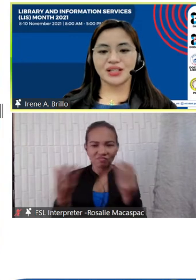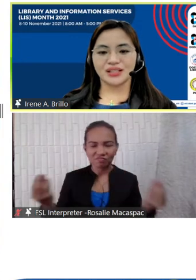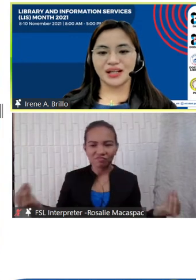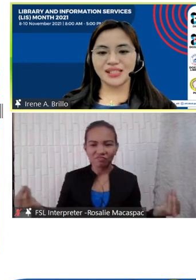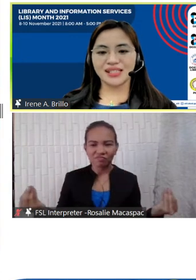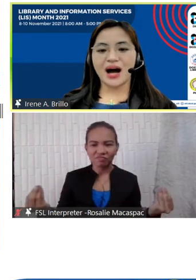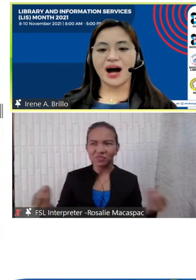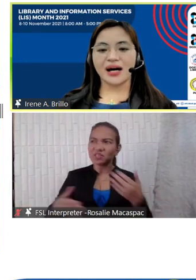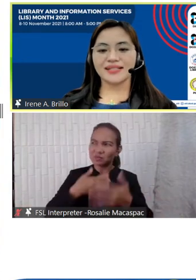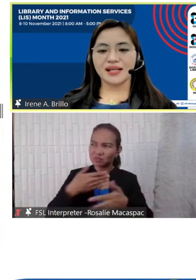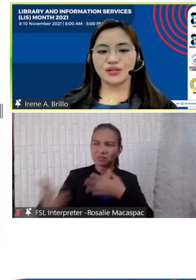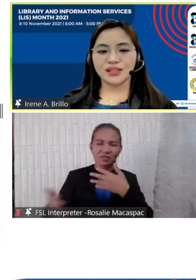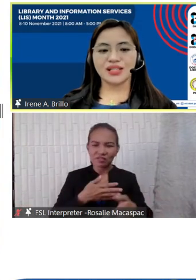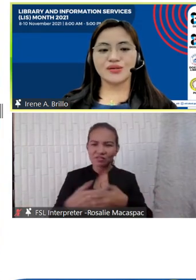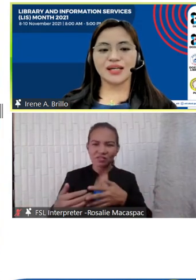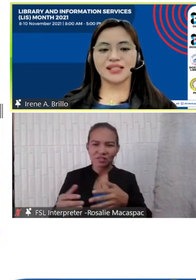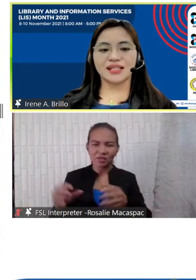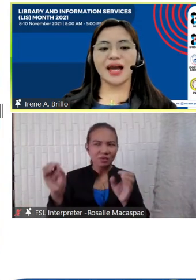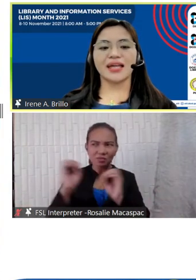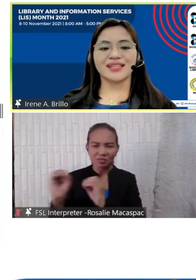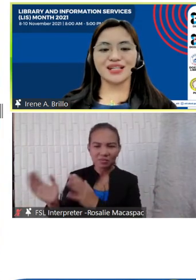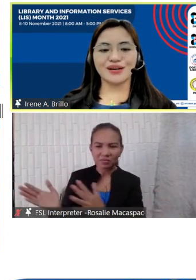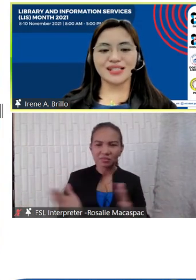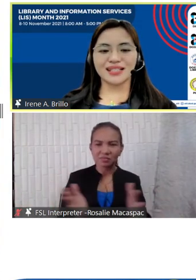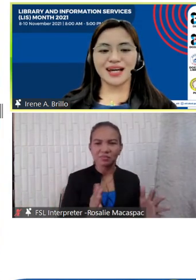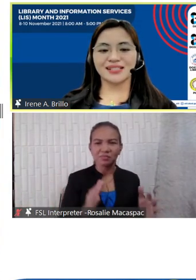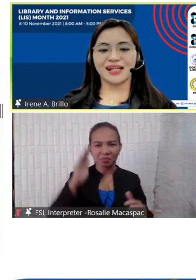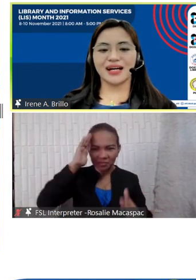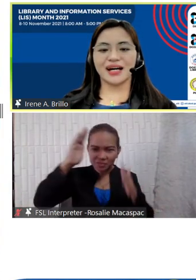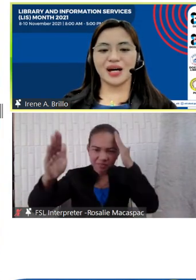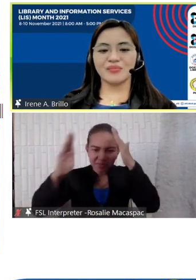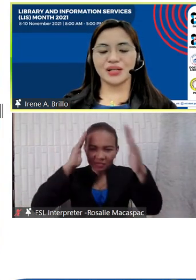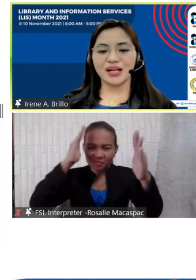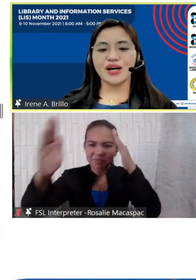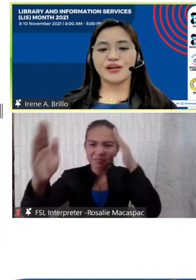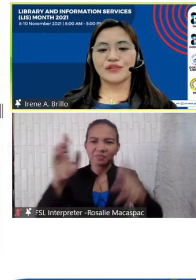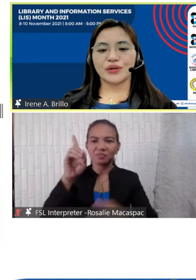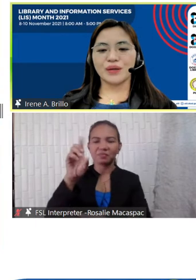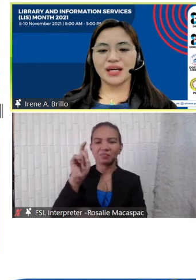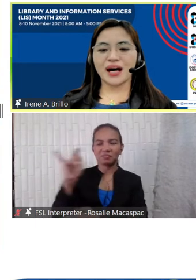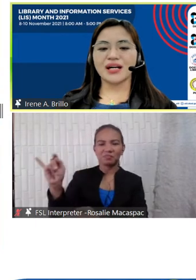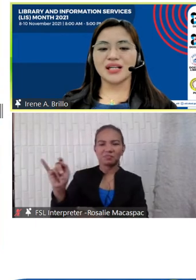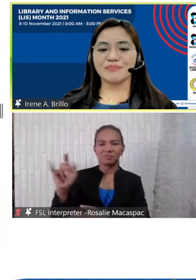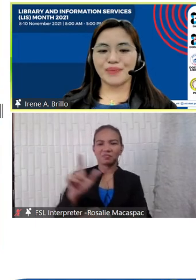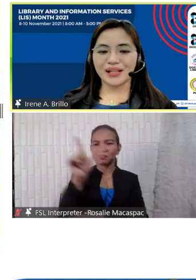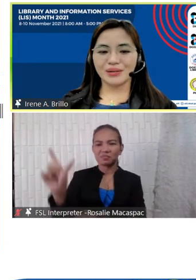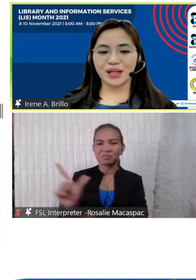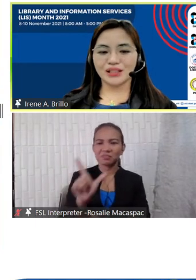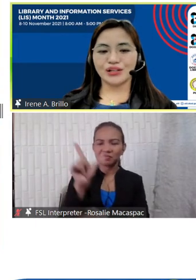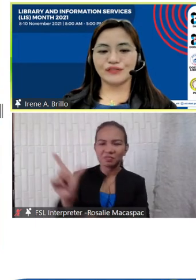blunders. Thus, I salute DOST and DOST-STII Library for